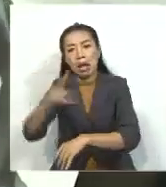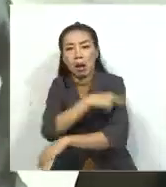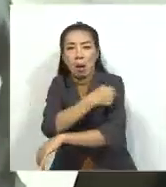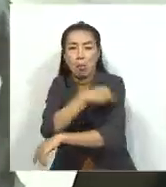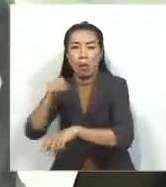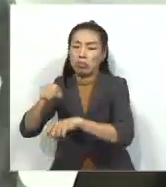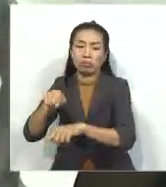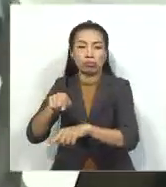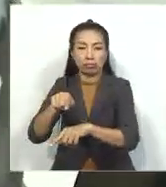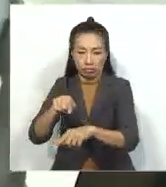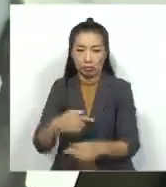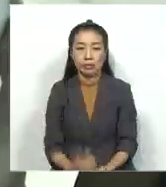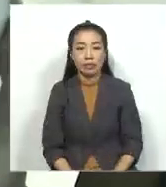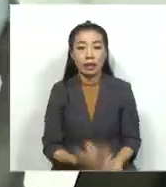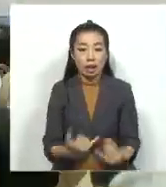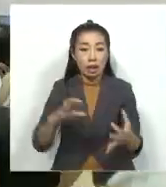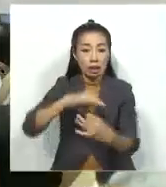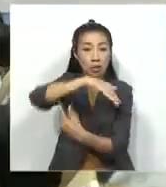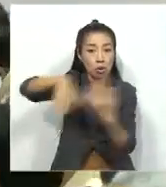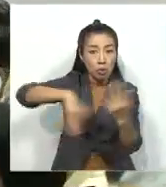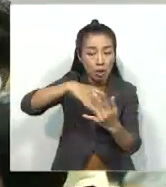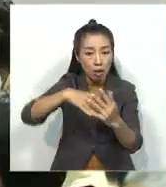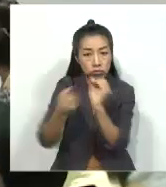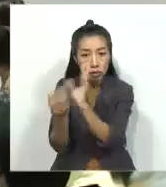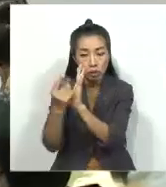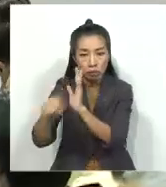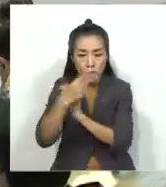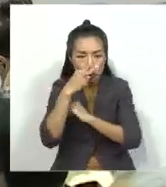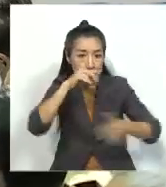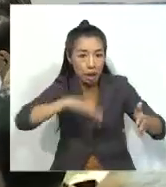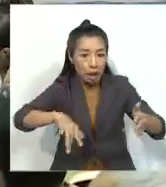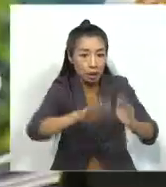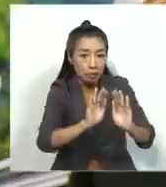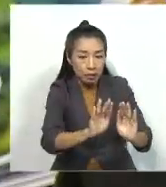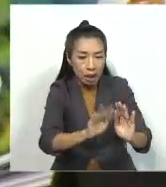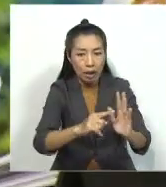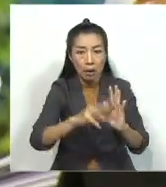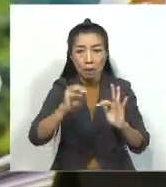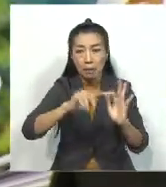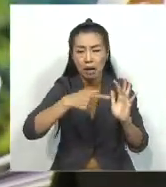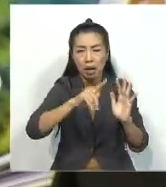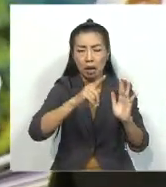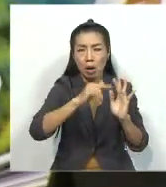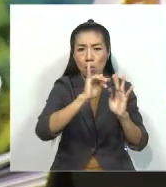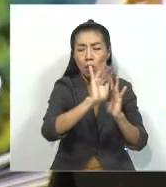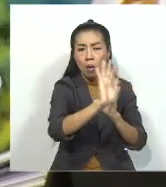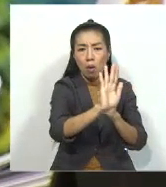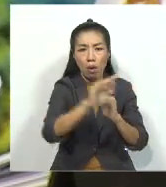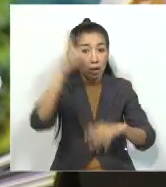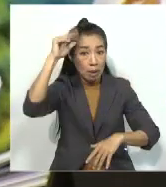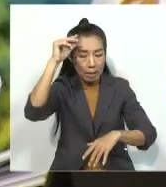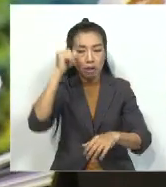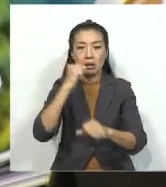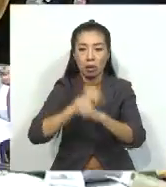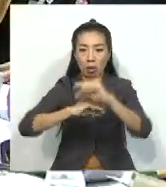การศึกษาผลกระทบทางสิ่งแวดล้อมเบื้องต้นอ่างเก็บน้ำแม่ซุยอันเนื่องมาจากพระราชดำริจังหวัดลำปางก่อสร้างประตู